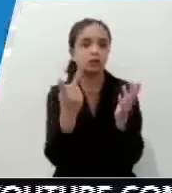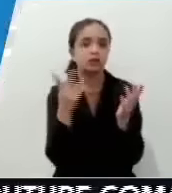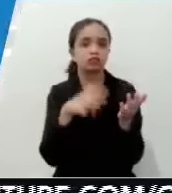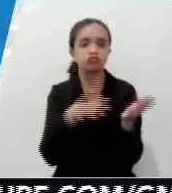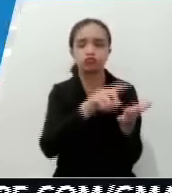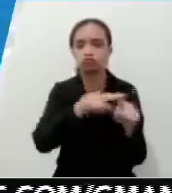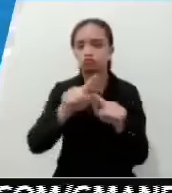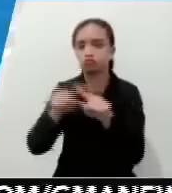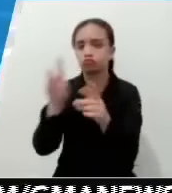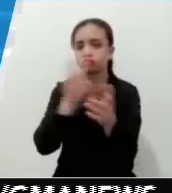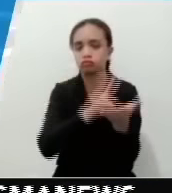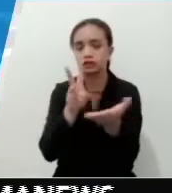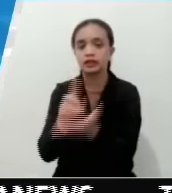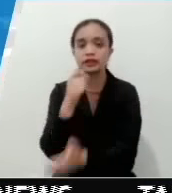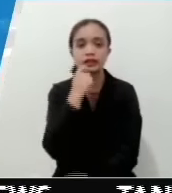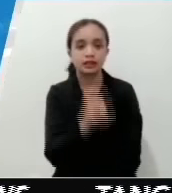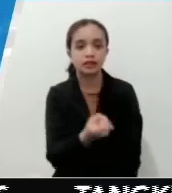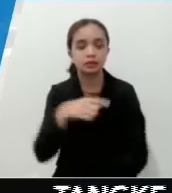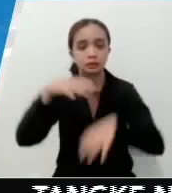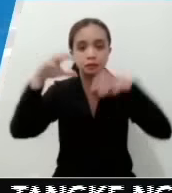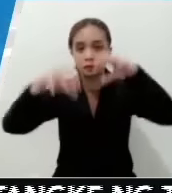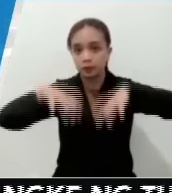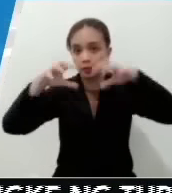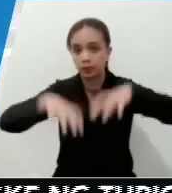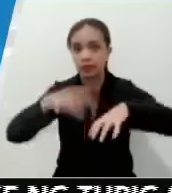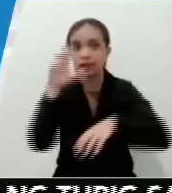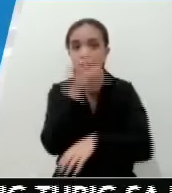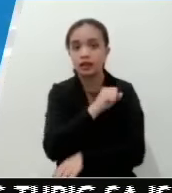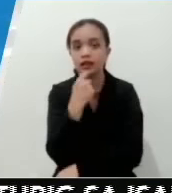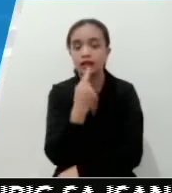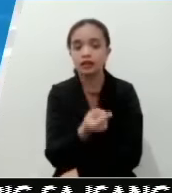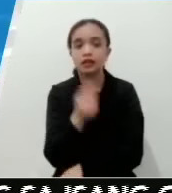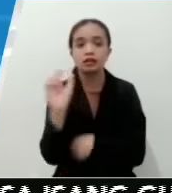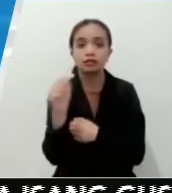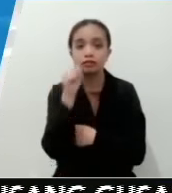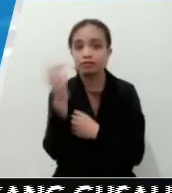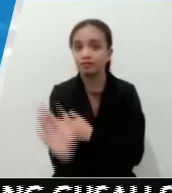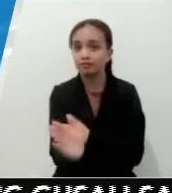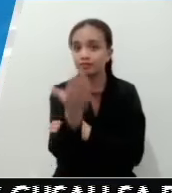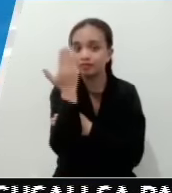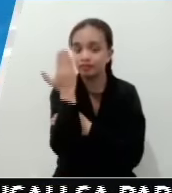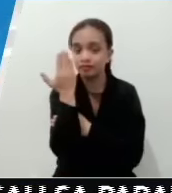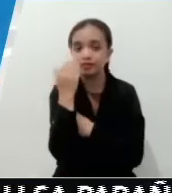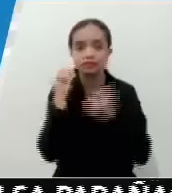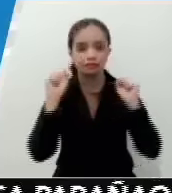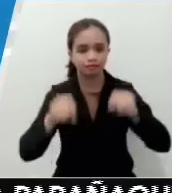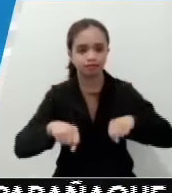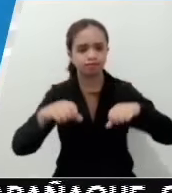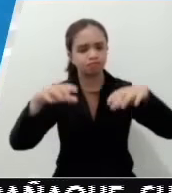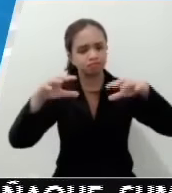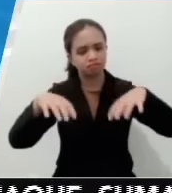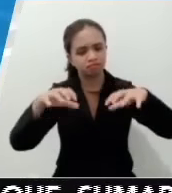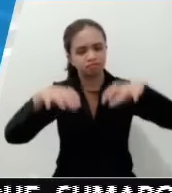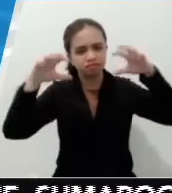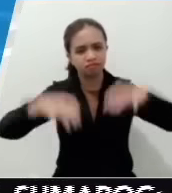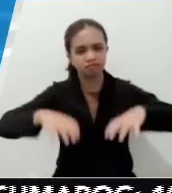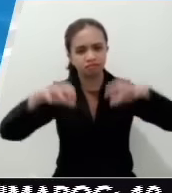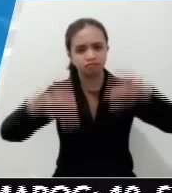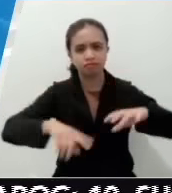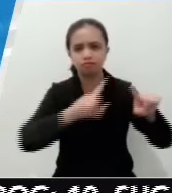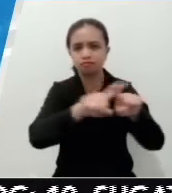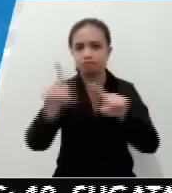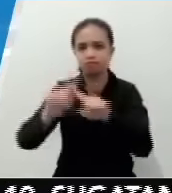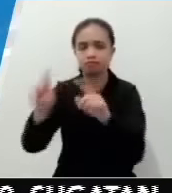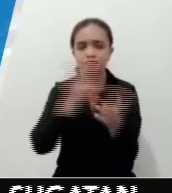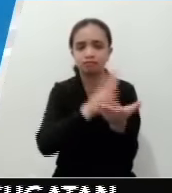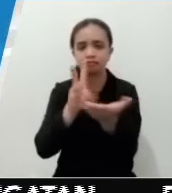batay sa rainfall forecast ng Metro weather Umaga pa lang bukas posibleng makaranas na ng light to heavy rains ang ilang bahagi ng Mindoro